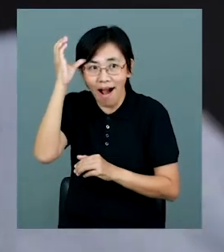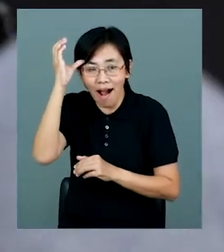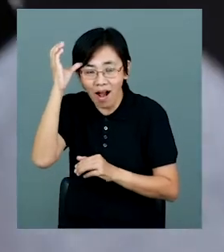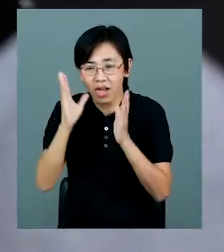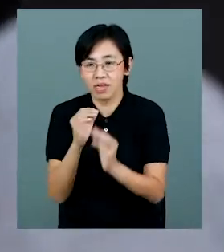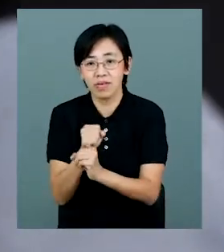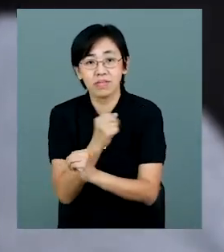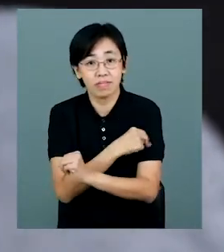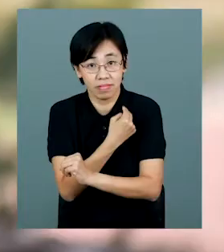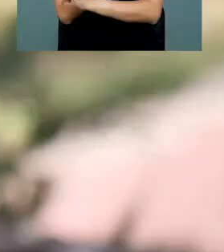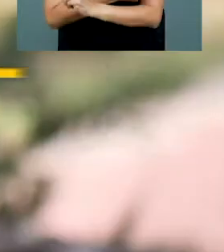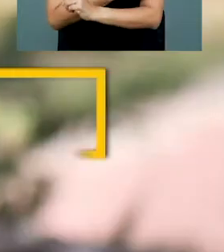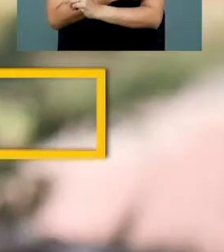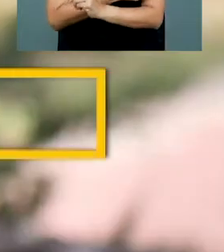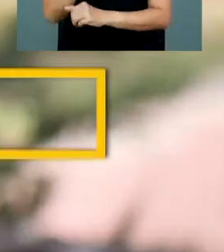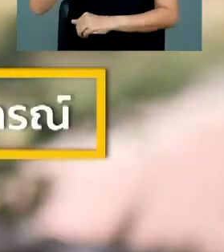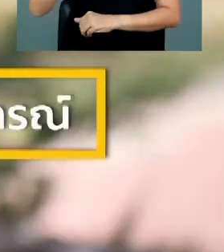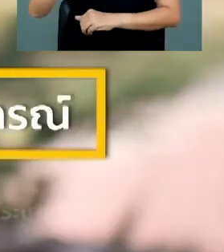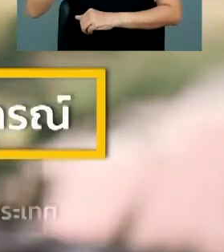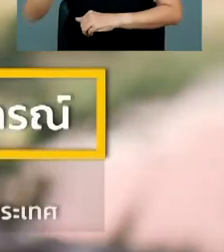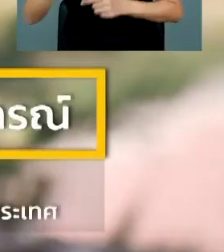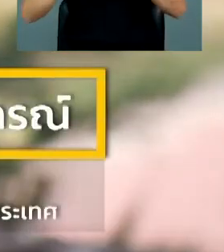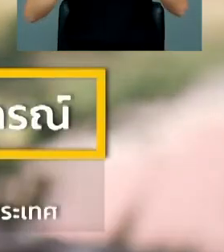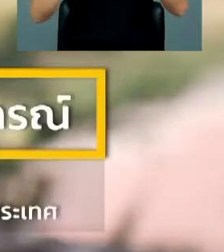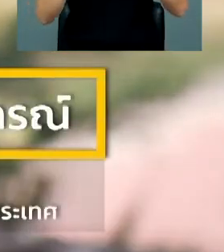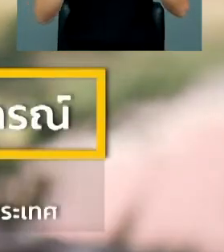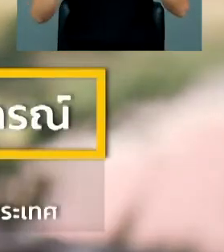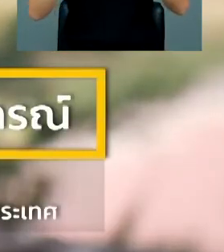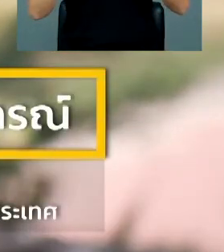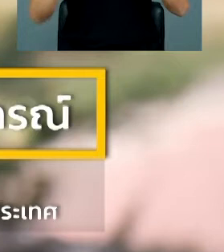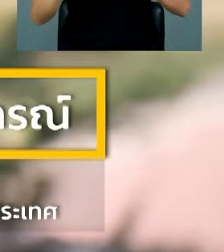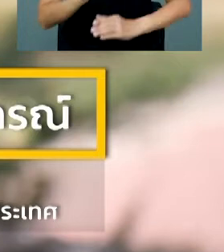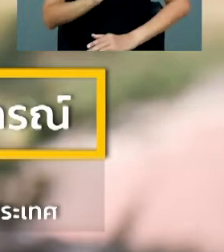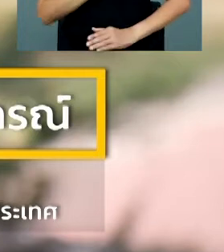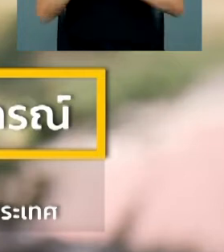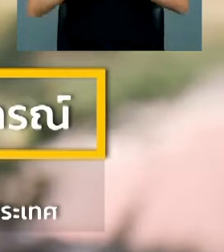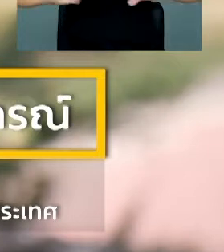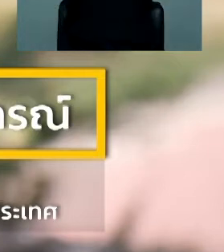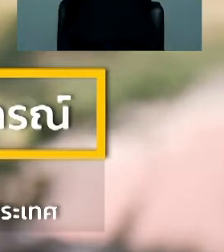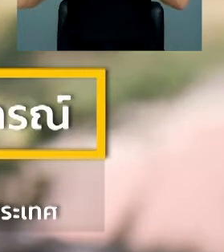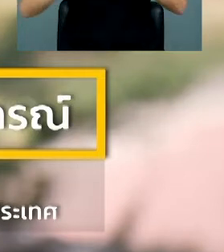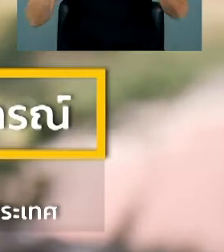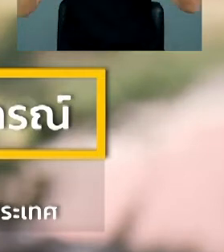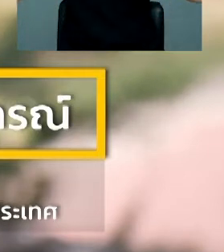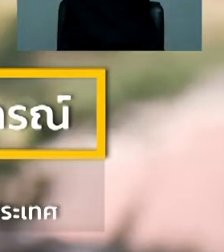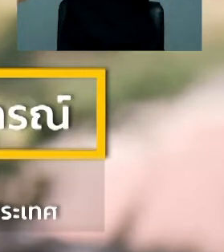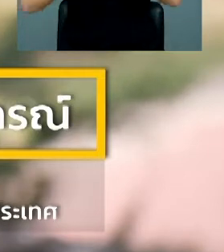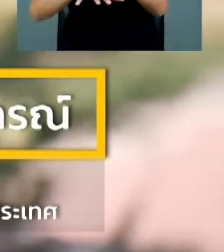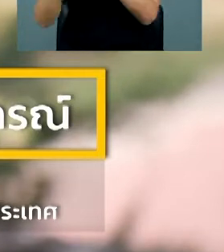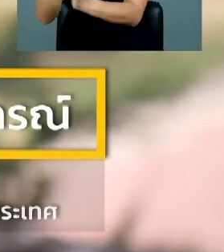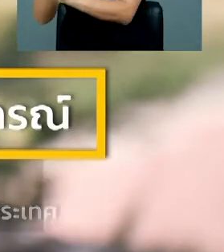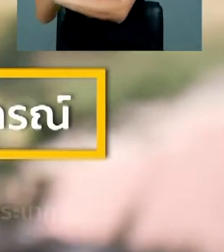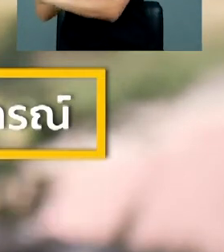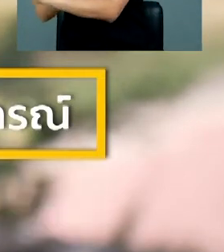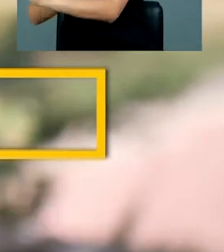ากทั้งบุคลากรทางการแพทย์ดังนั้นเนี่ยคนทั้งพสต.และอสต.ค่ะจึงเป็นตัวกลางสำคัญในการเชื่อมระหว่างบุค